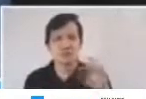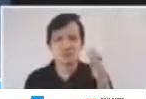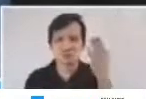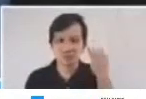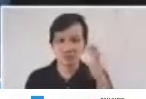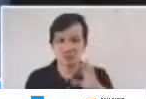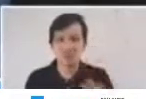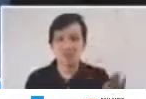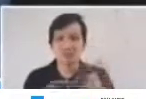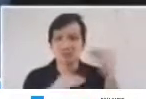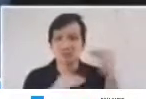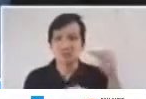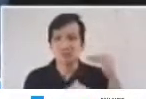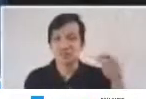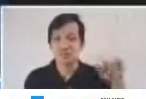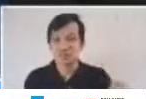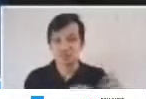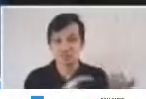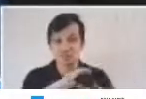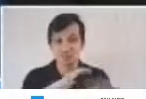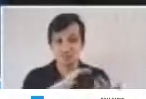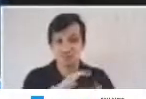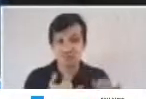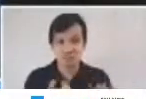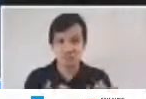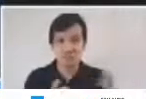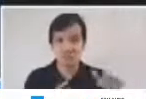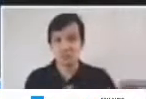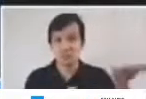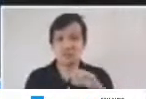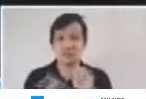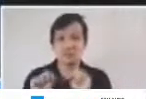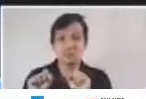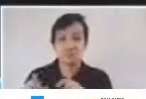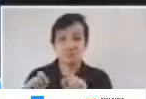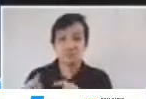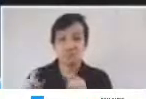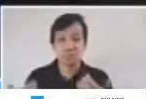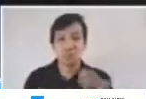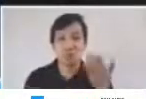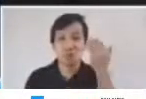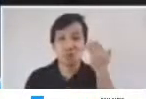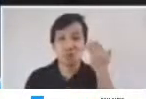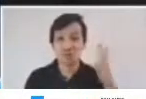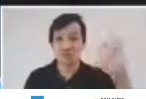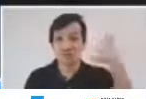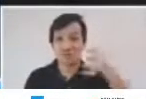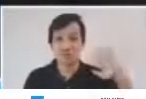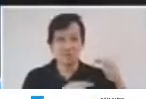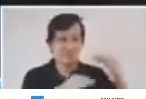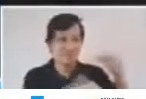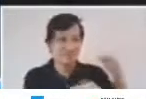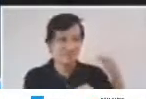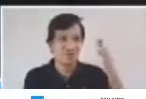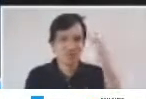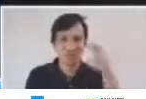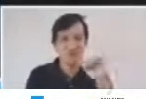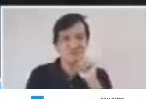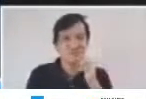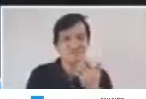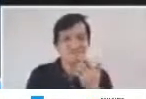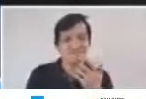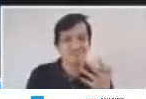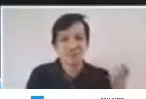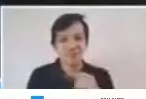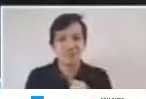owner kung yun lang din naman po yung source of income nila? Oh, thank you, Yusek Rocky. Today, fresh